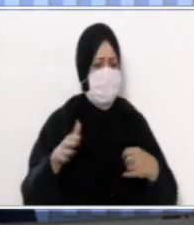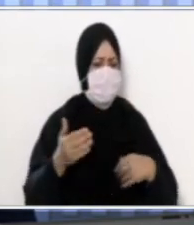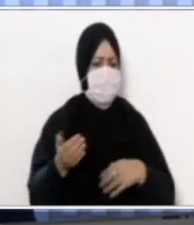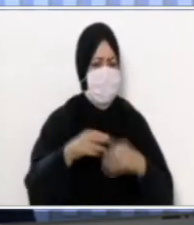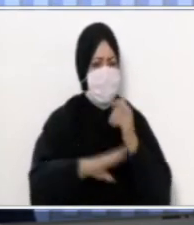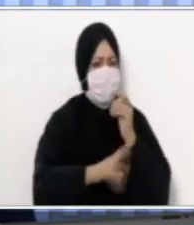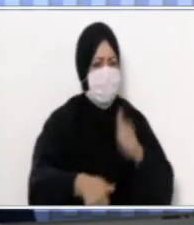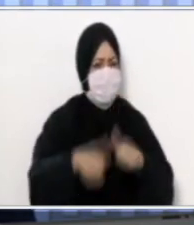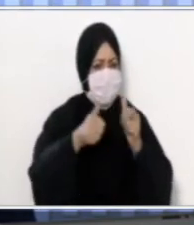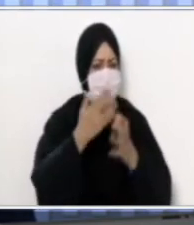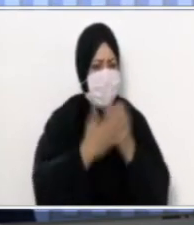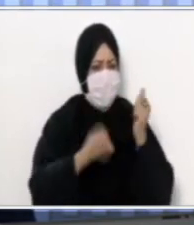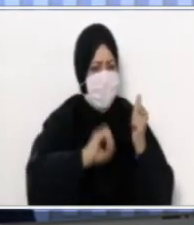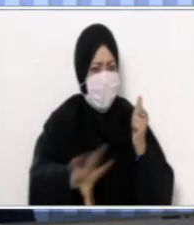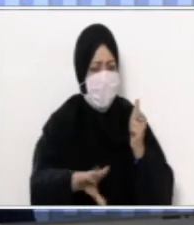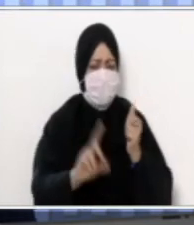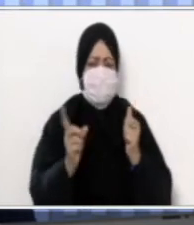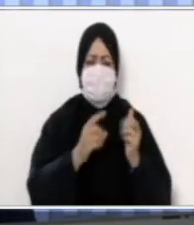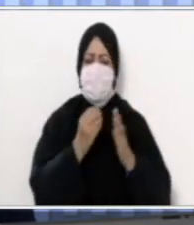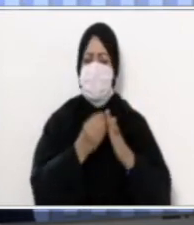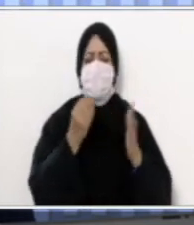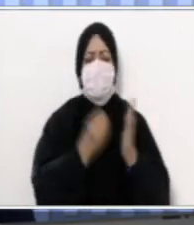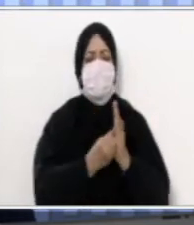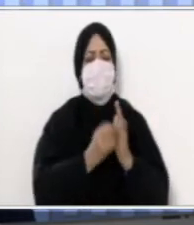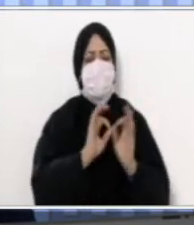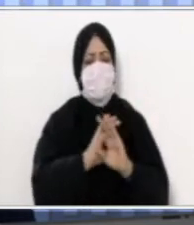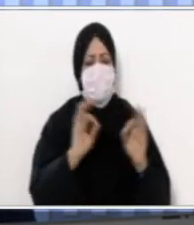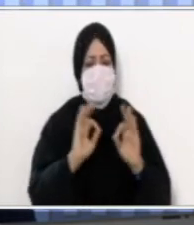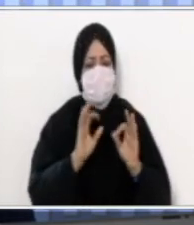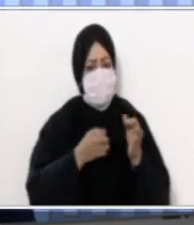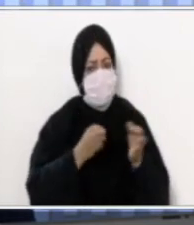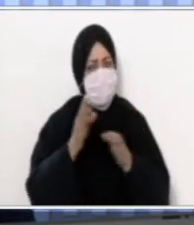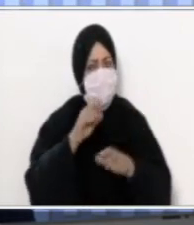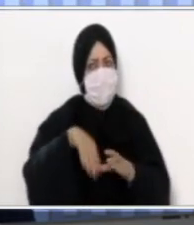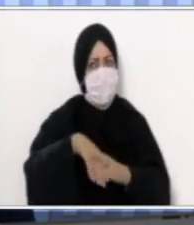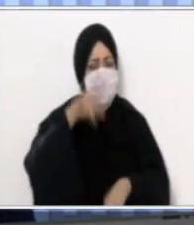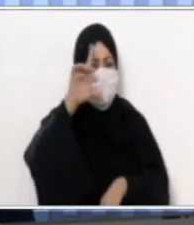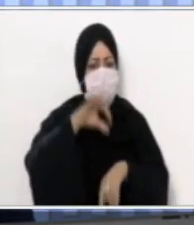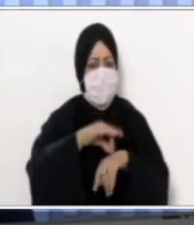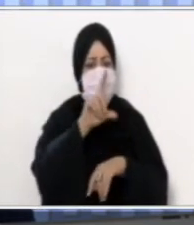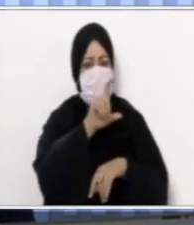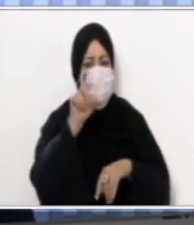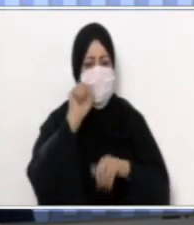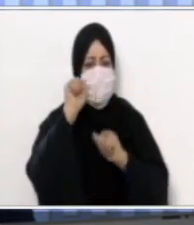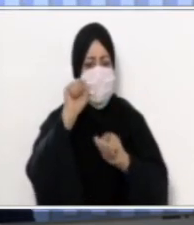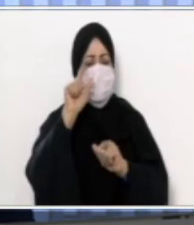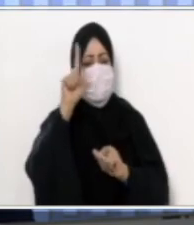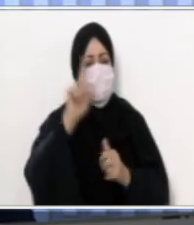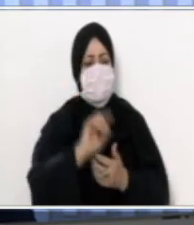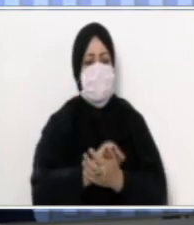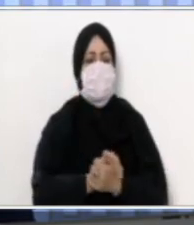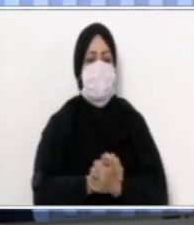معنا الأخت أم محمد من طرابلس. لو سمحت شيخ أنا عمري 57 سنة بهي. نعم.